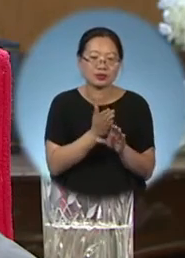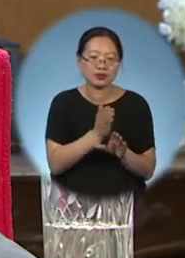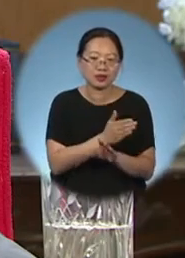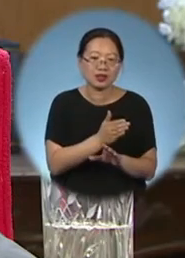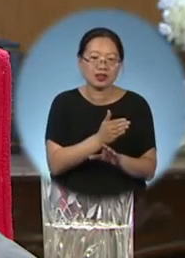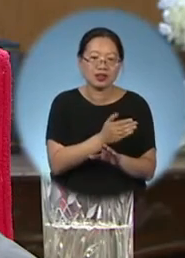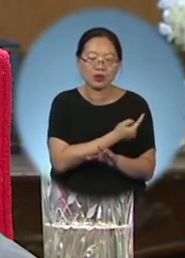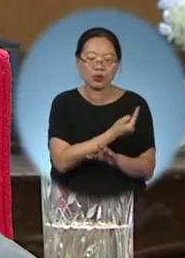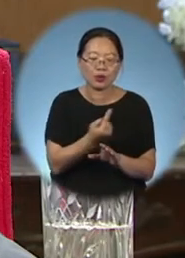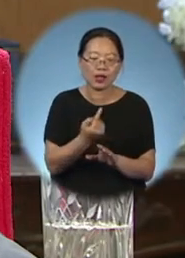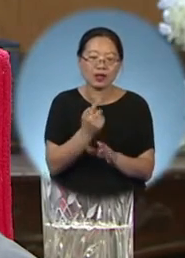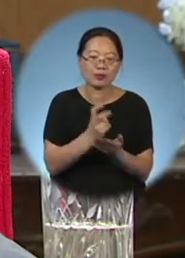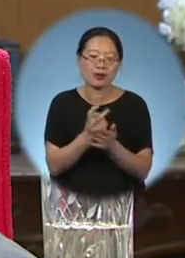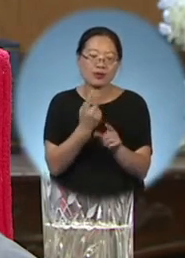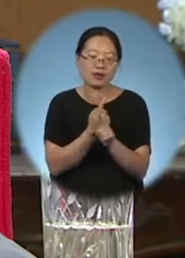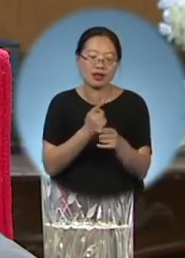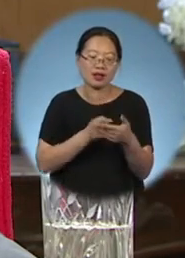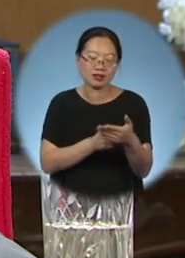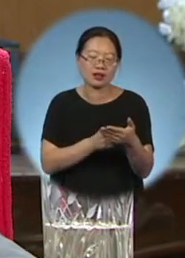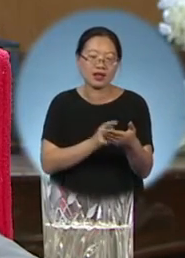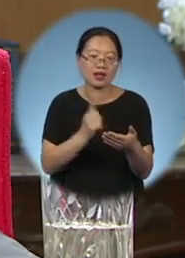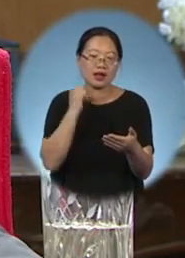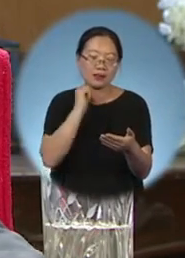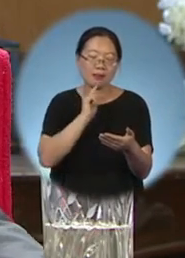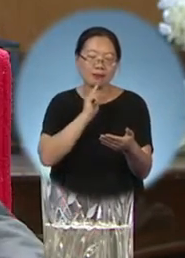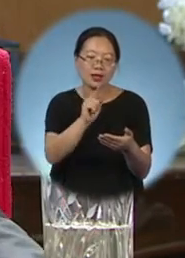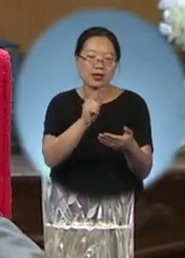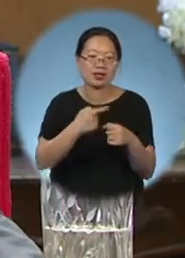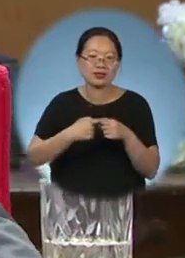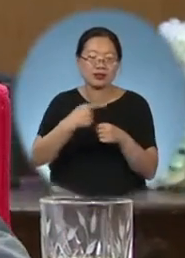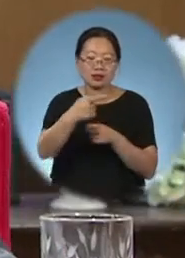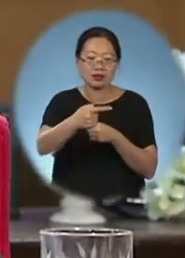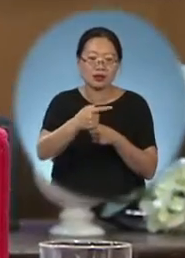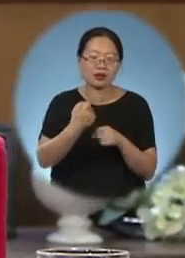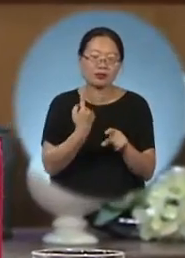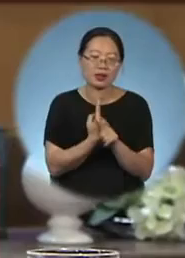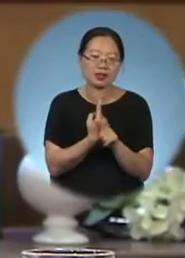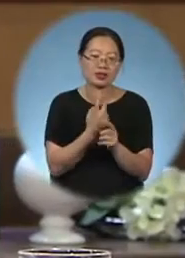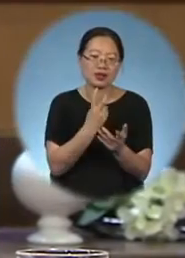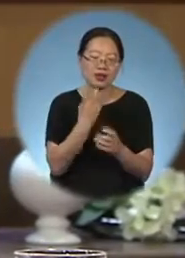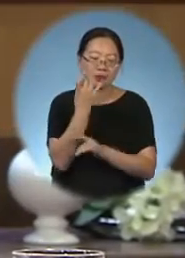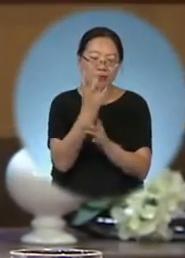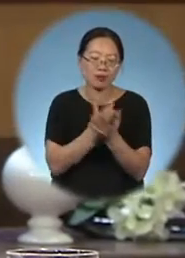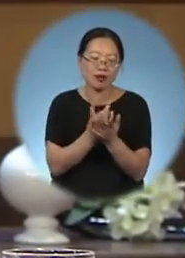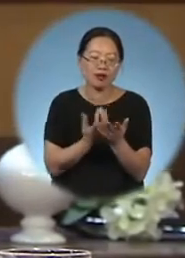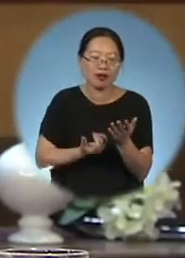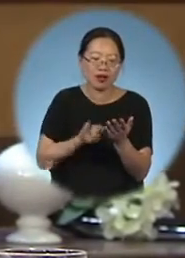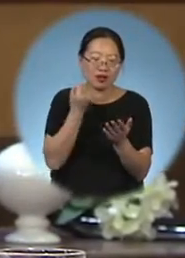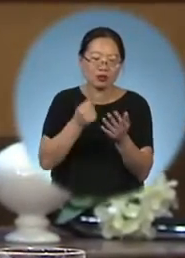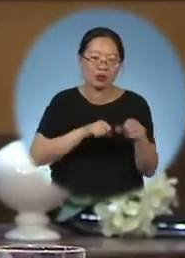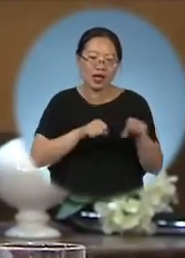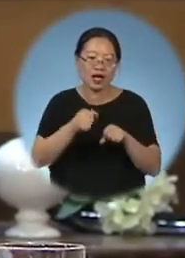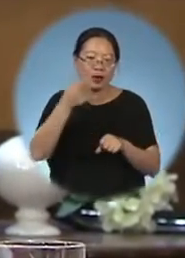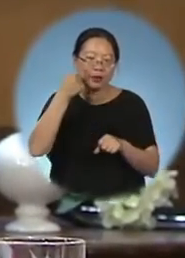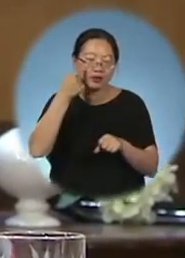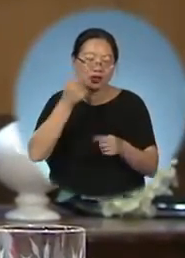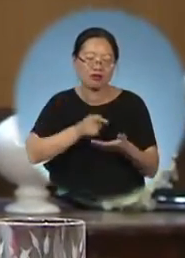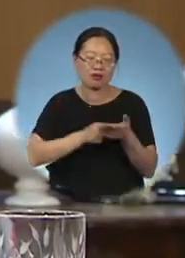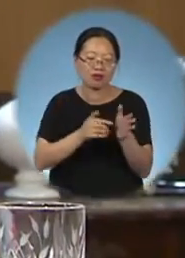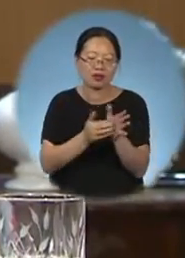앞장서서 나오셔가지고 개헌 얘기를 하고 있습니다. 심지어는 내년에는 바뀐 헌법을 한번 가보자 이런 얘기까지 시안까지